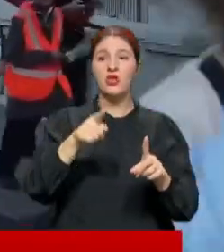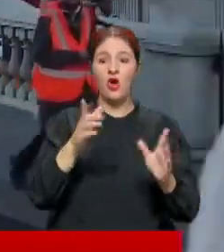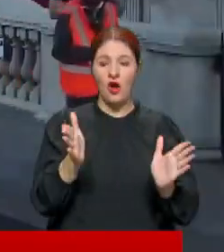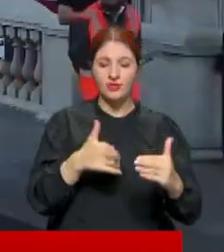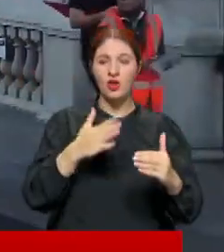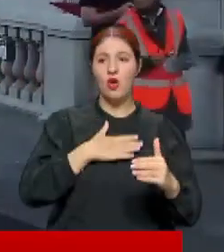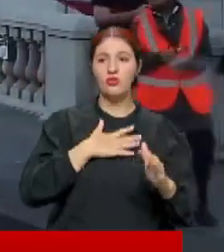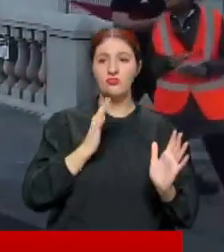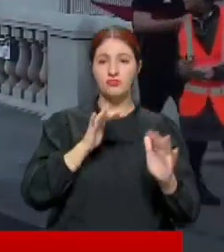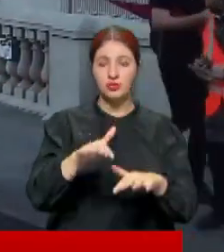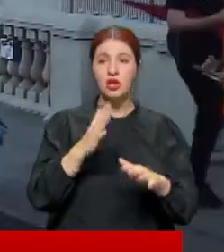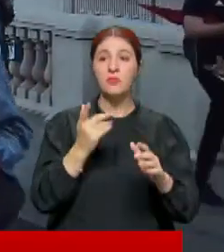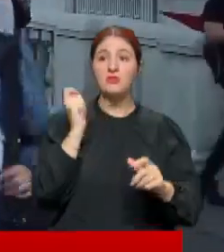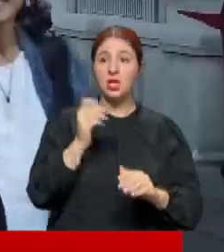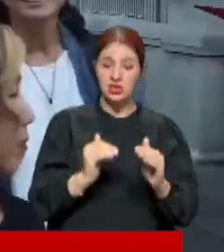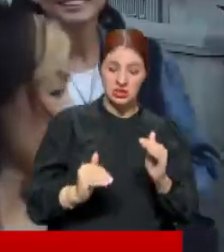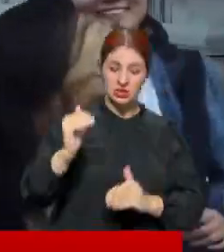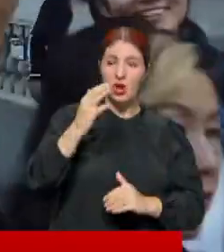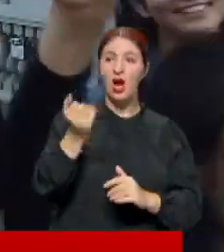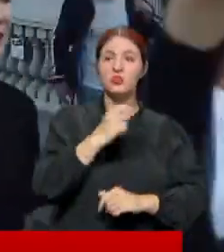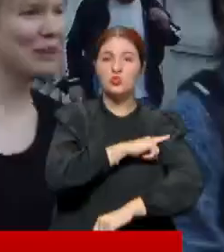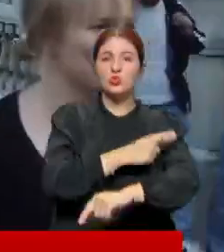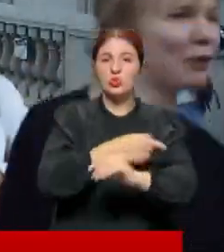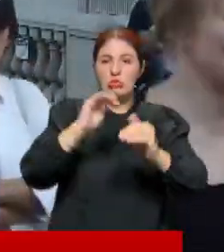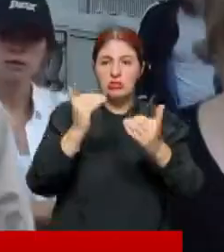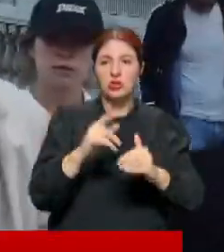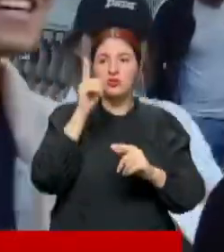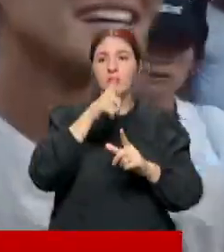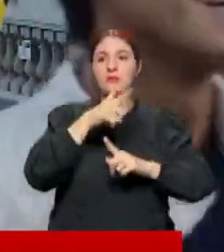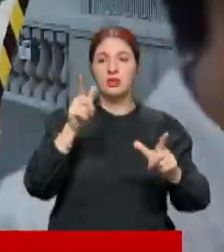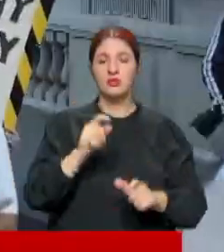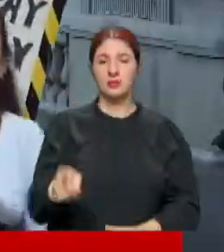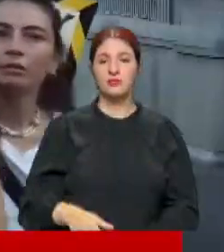başbakanlık ofisinin önündeydi. Artan fiyatlar, düşen alım gücü sebebiyle ses yükselttiler.